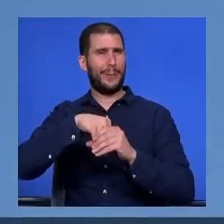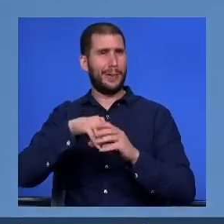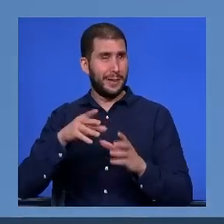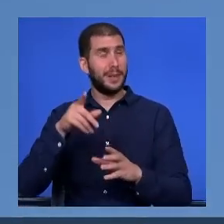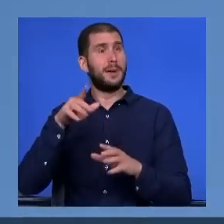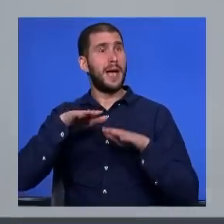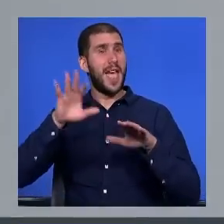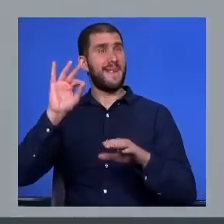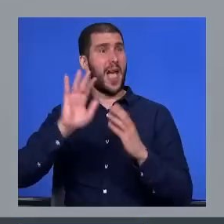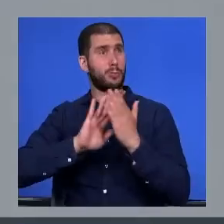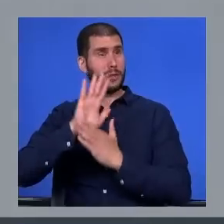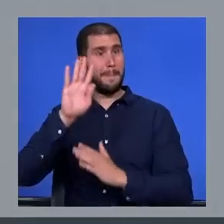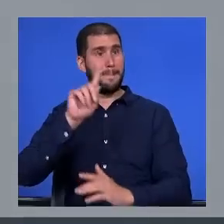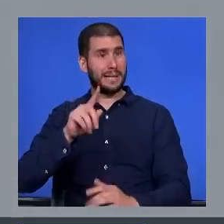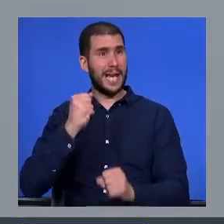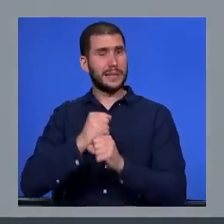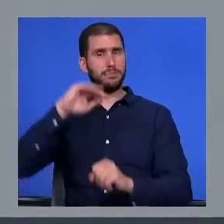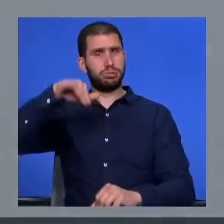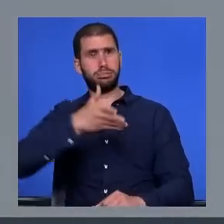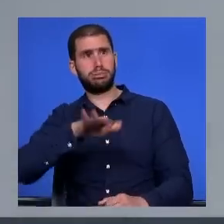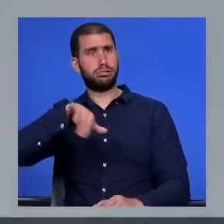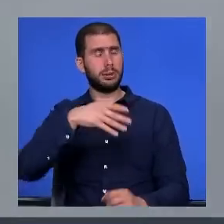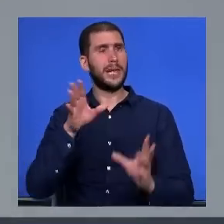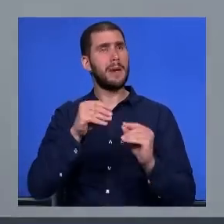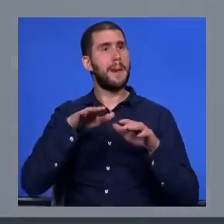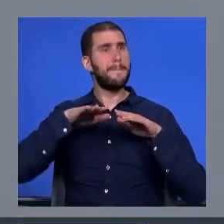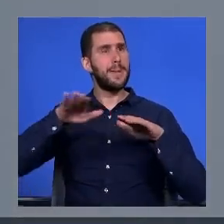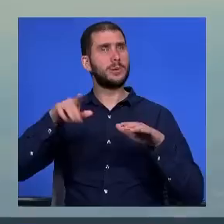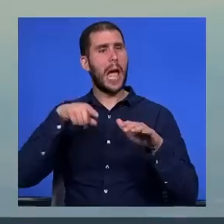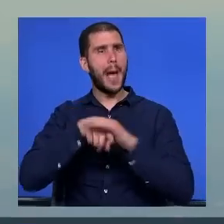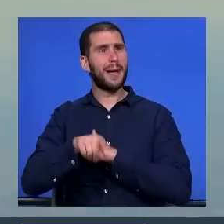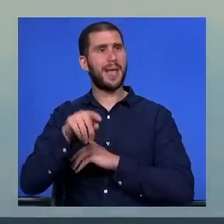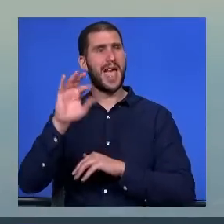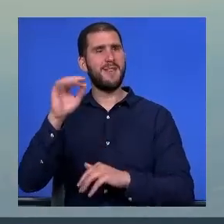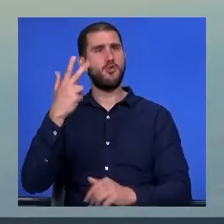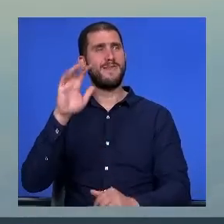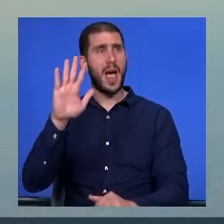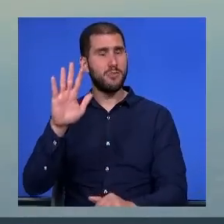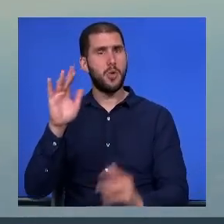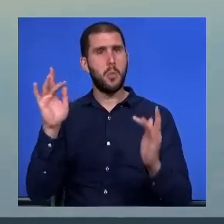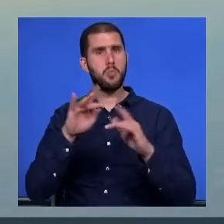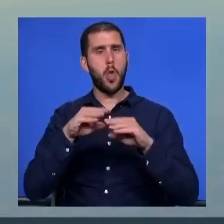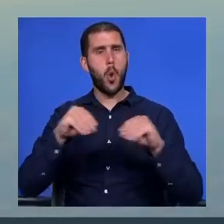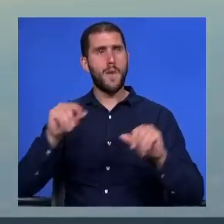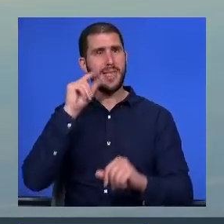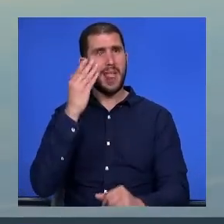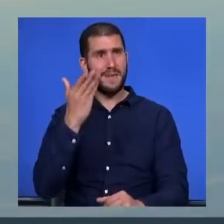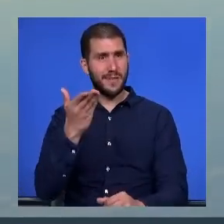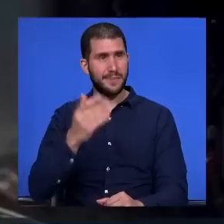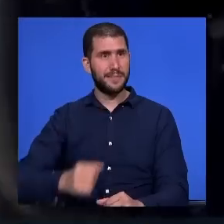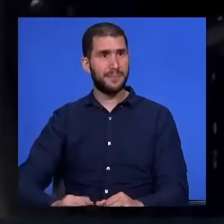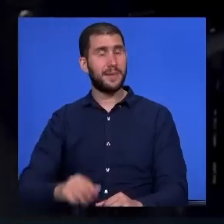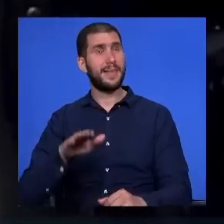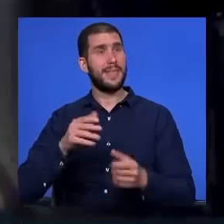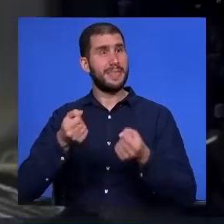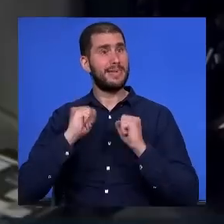מטוסי F-15 באז יעשו קרבות אוויר לצד מטוסי חמקן מסוג F-35 מול חופי תל אביב. טייסי